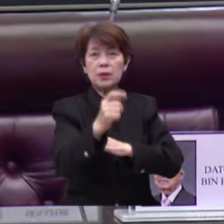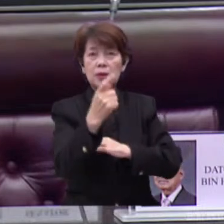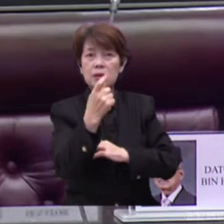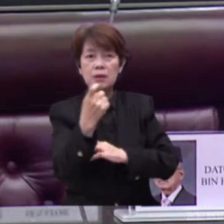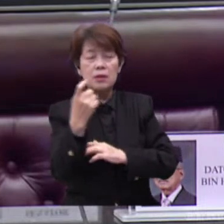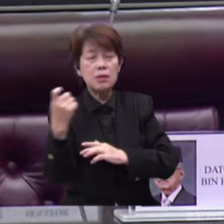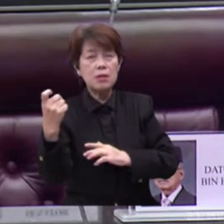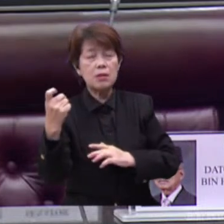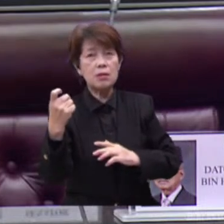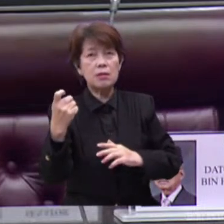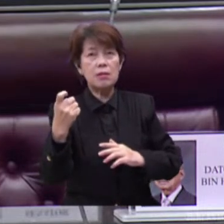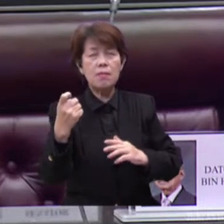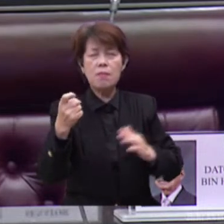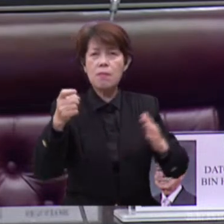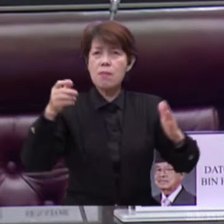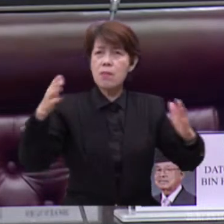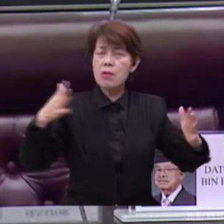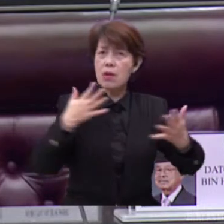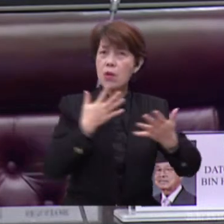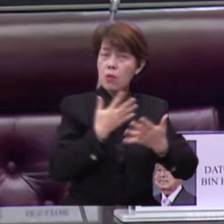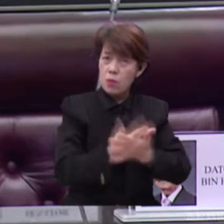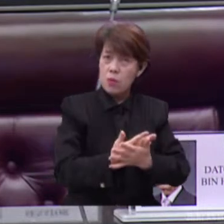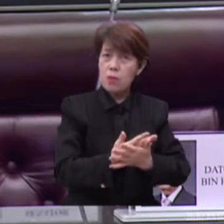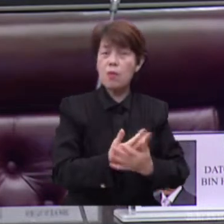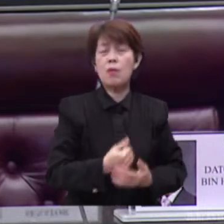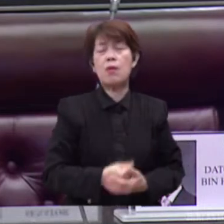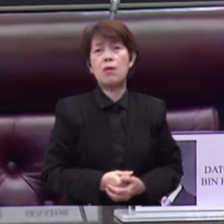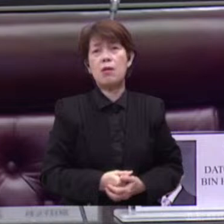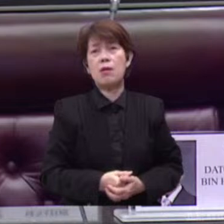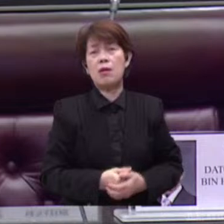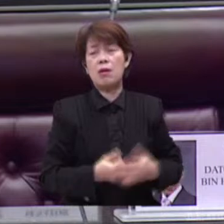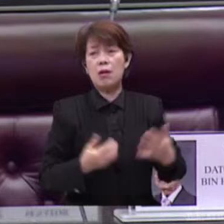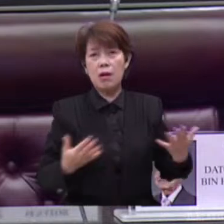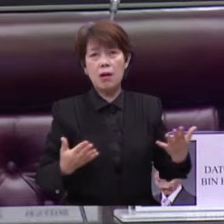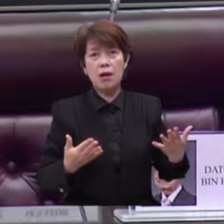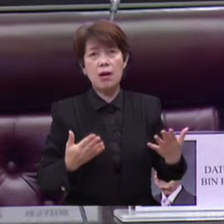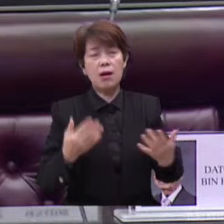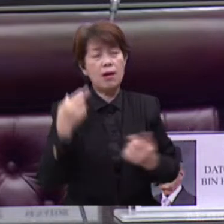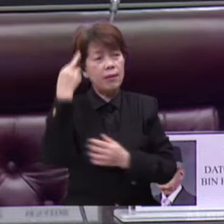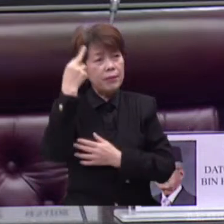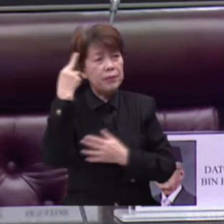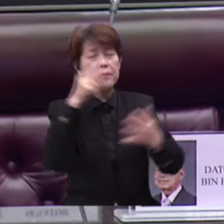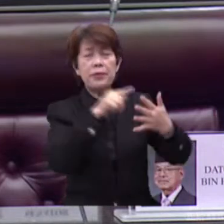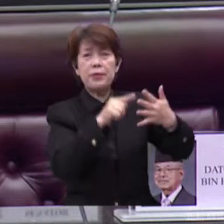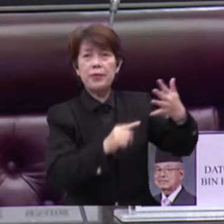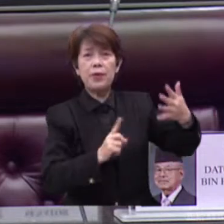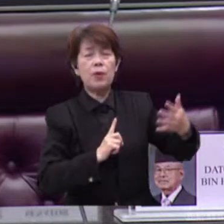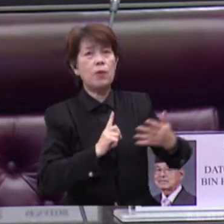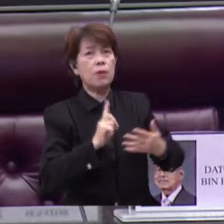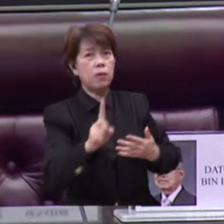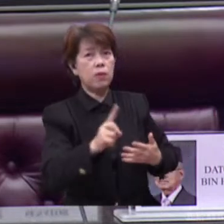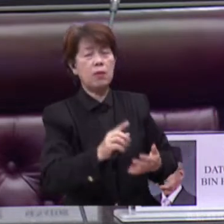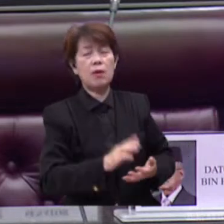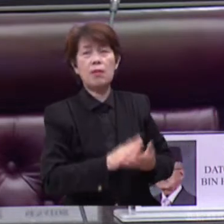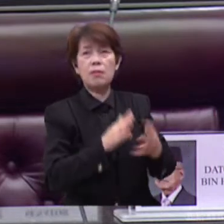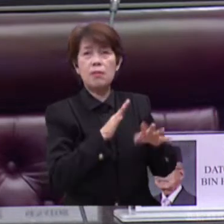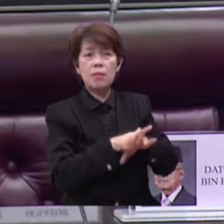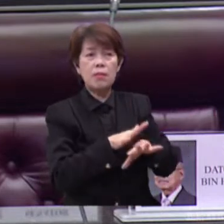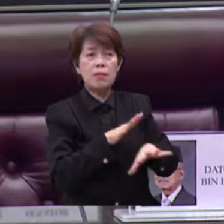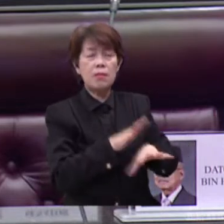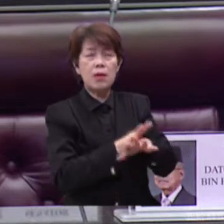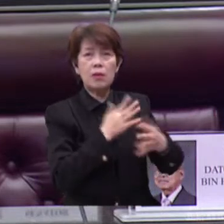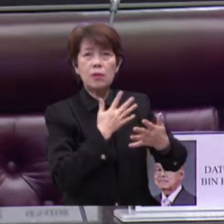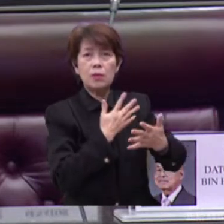kan dalam banyak vektor-vektor Islam pun bilamana doa Islam yang bunuh diri sampai banyak mereka yang